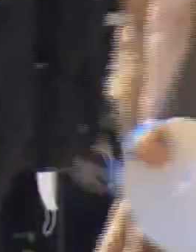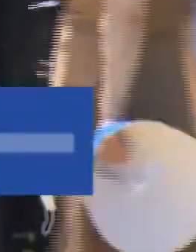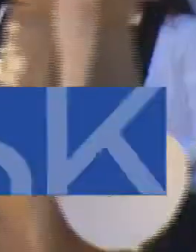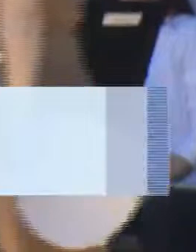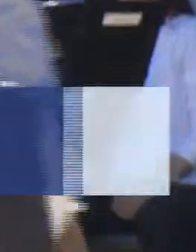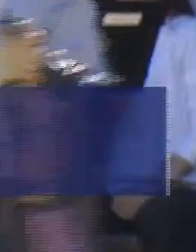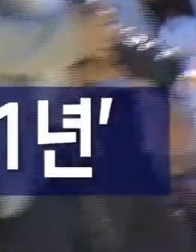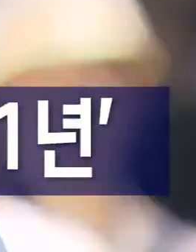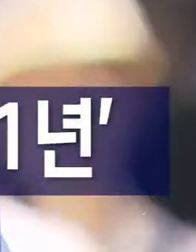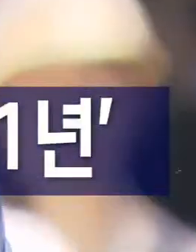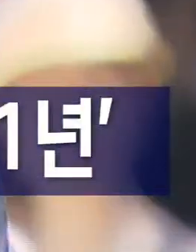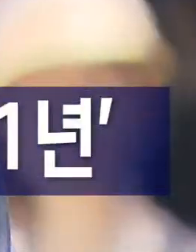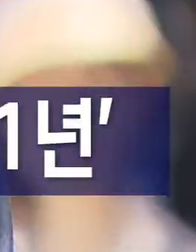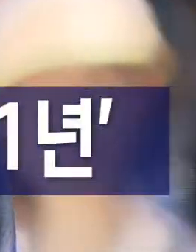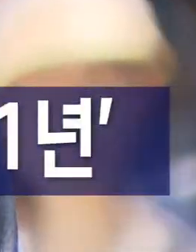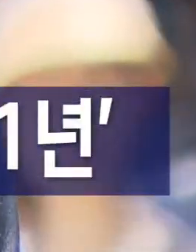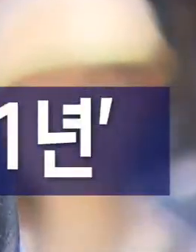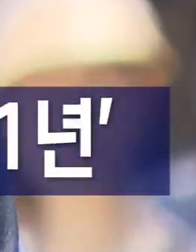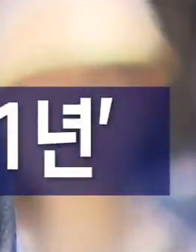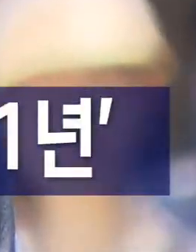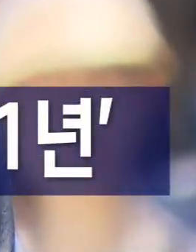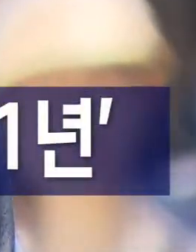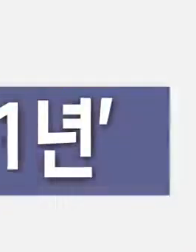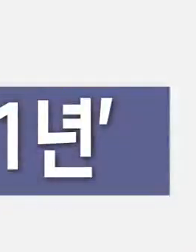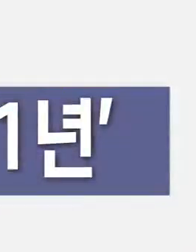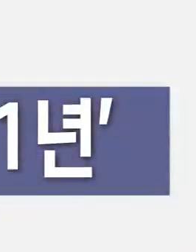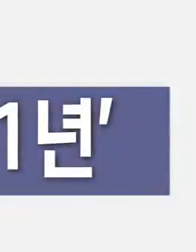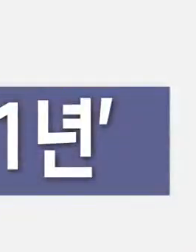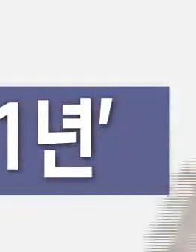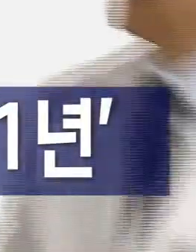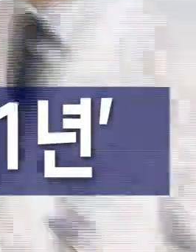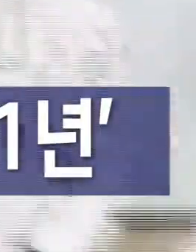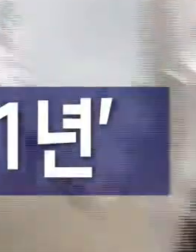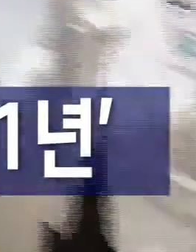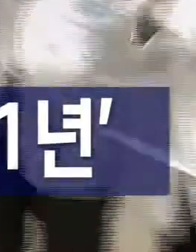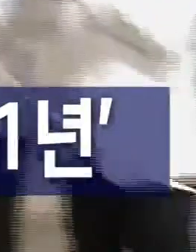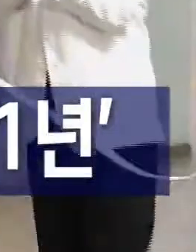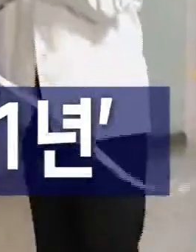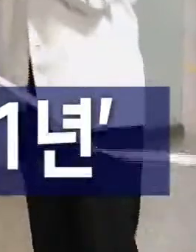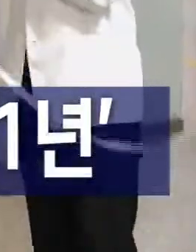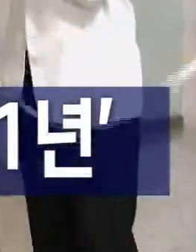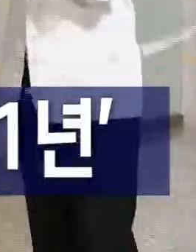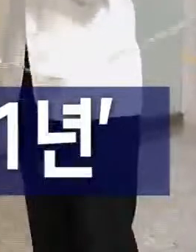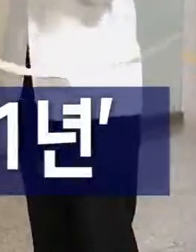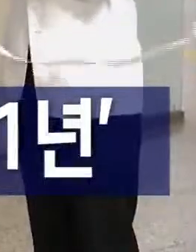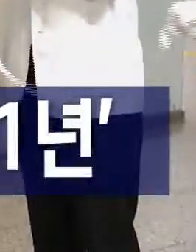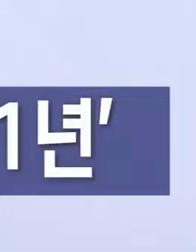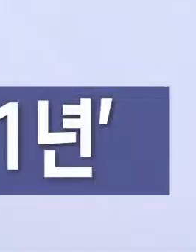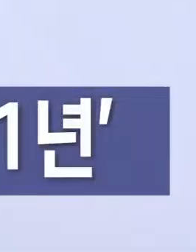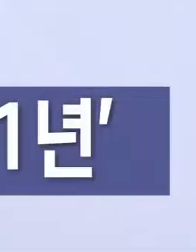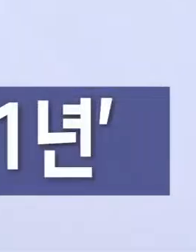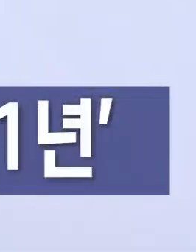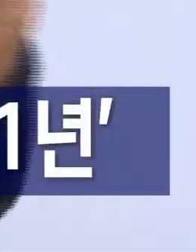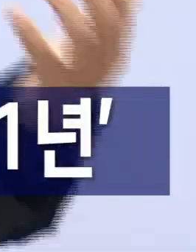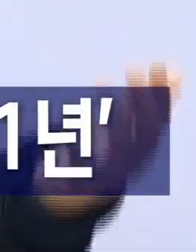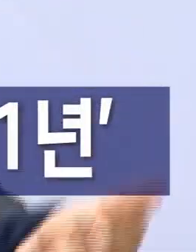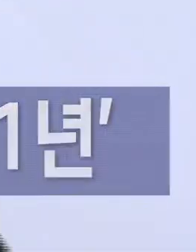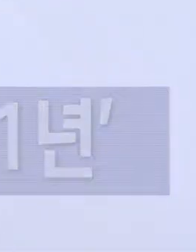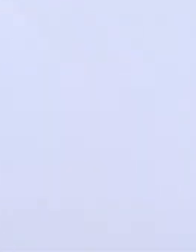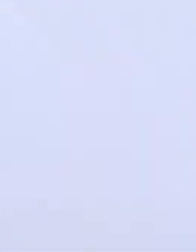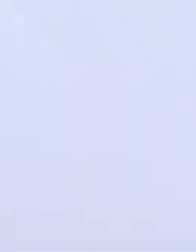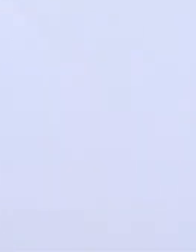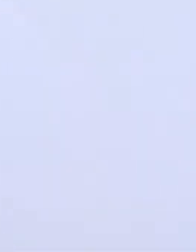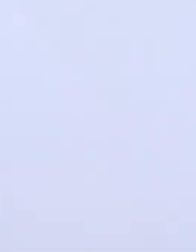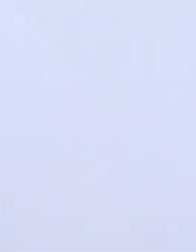민선 8기 1년을 보낸 충청북도. 정치인 출신 도지사의 등장으로 파격적인 변화가 있었지만 혼선도 적지